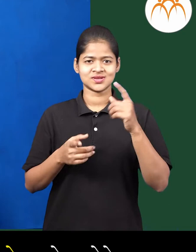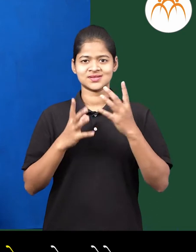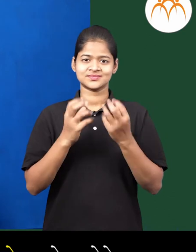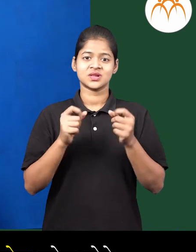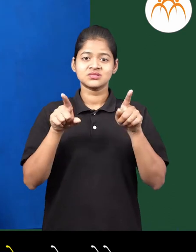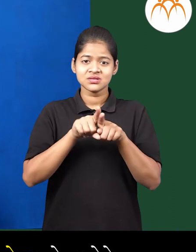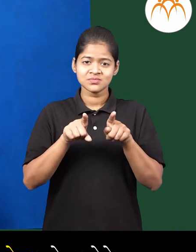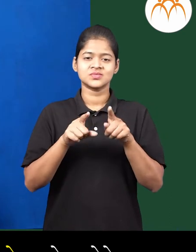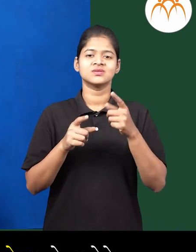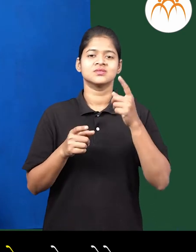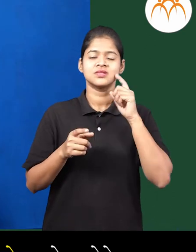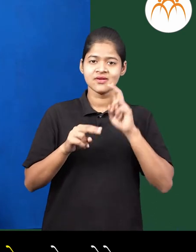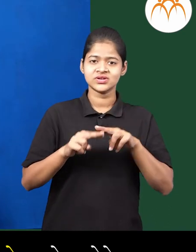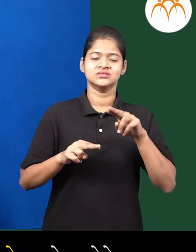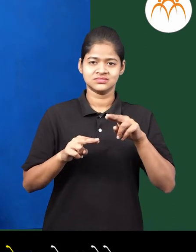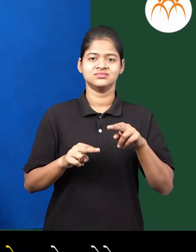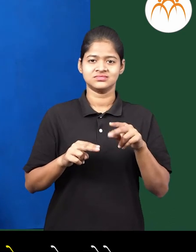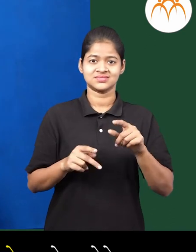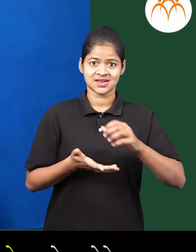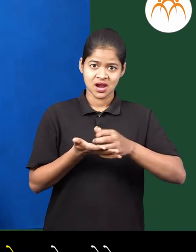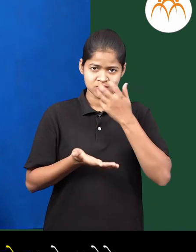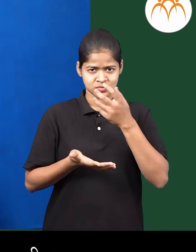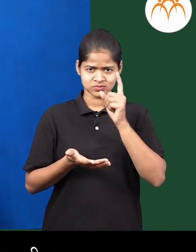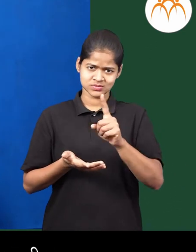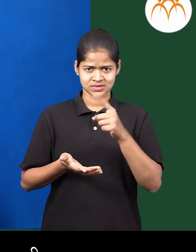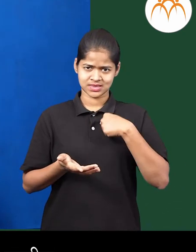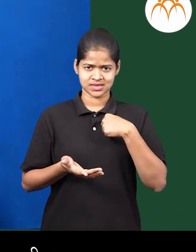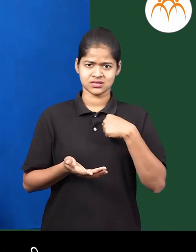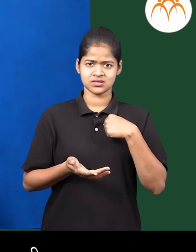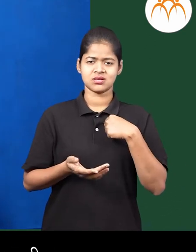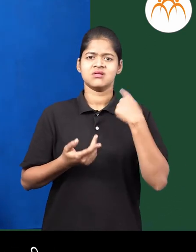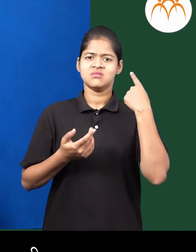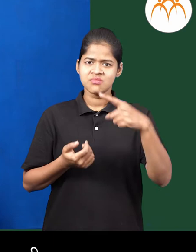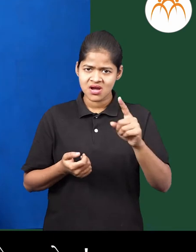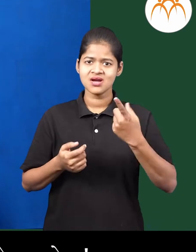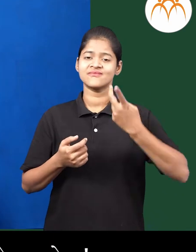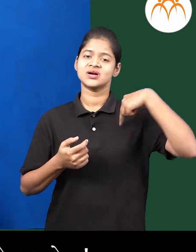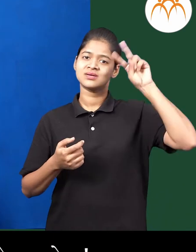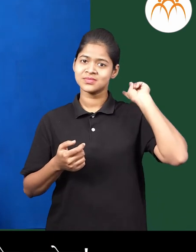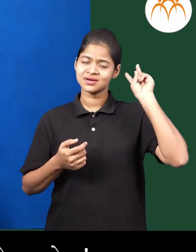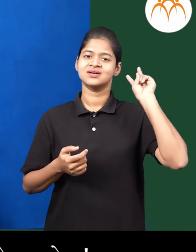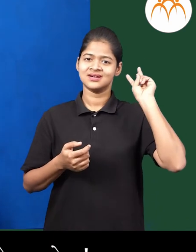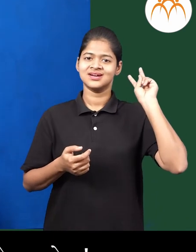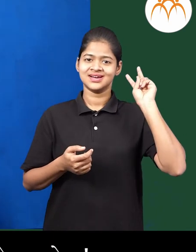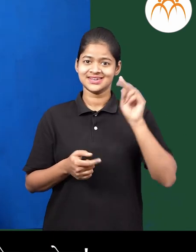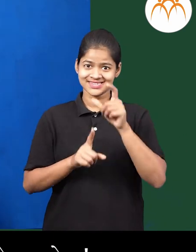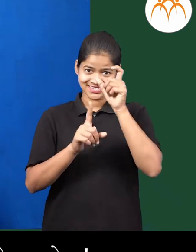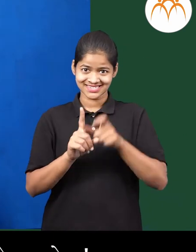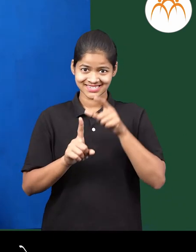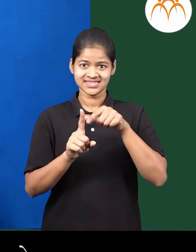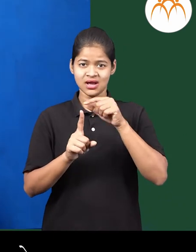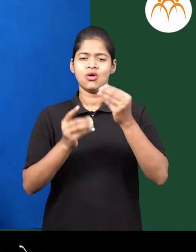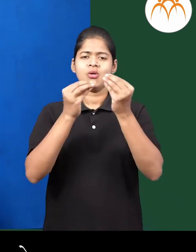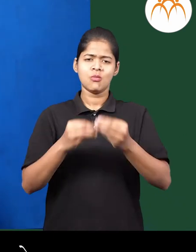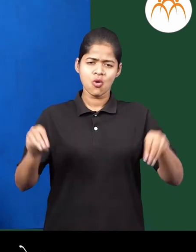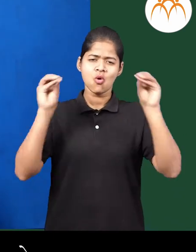जे